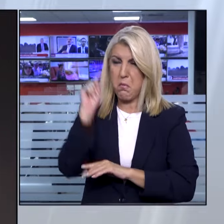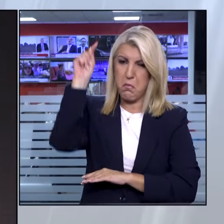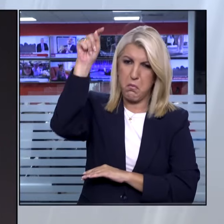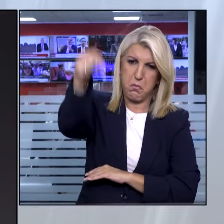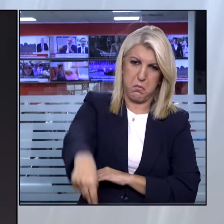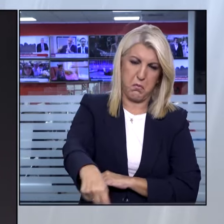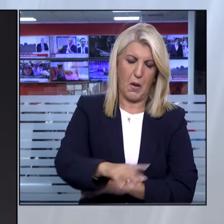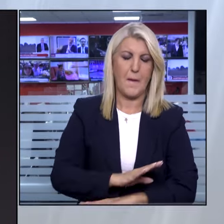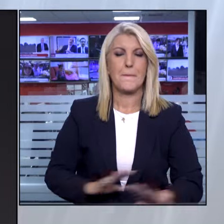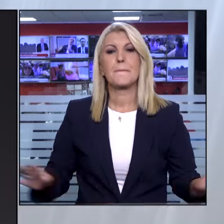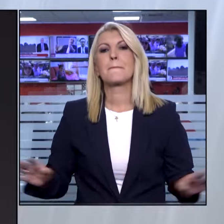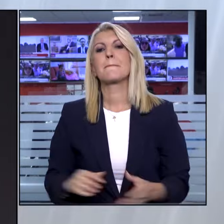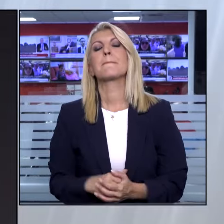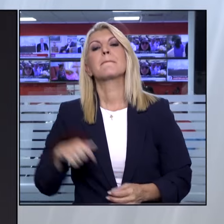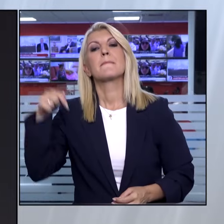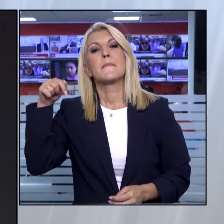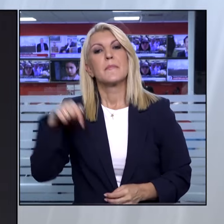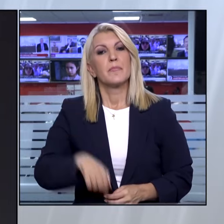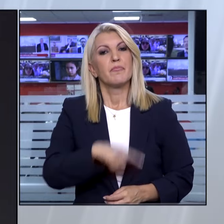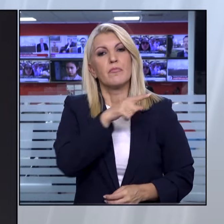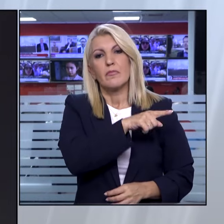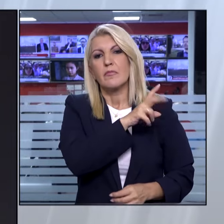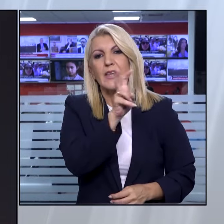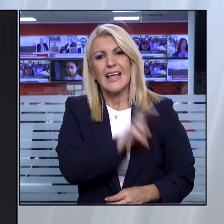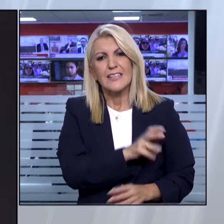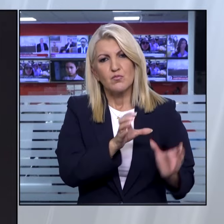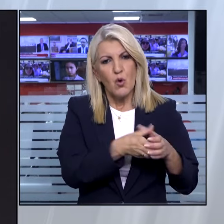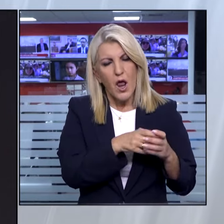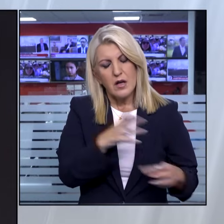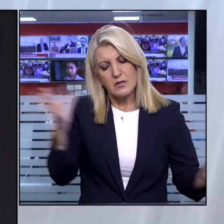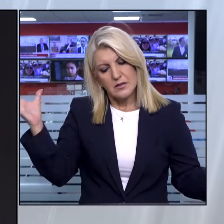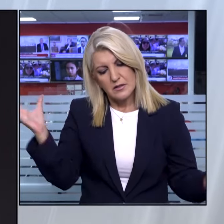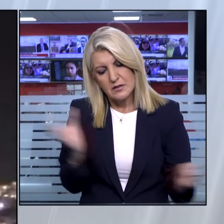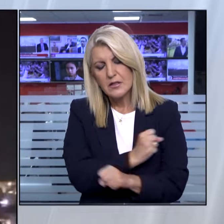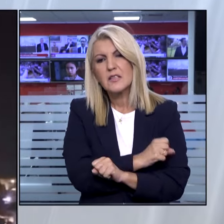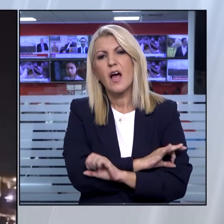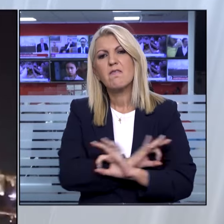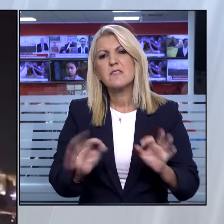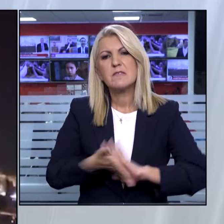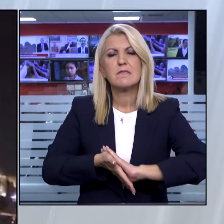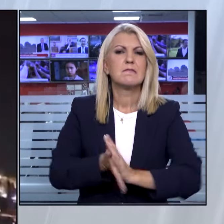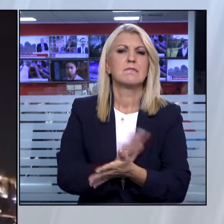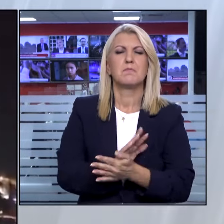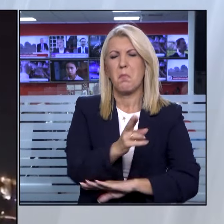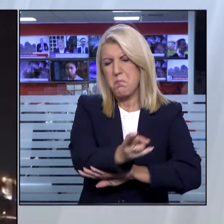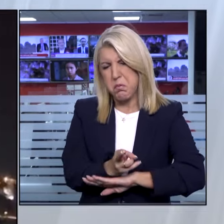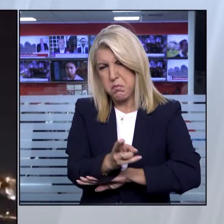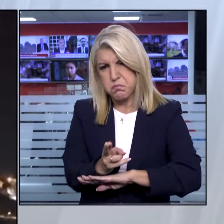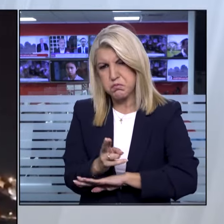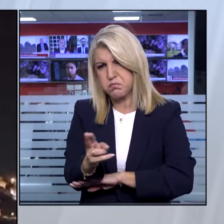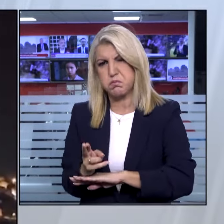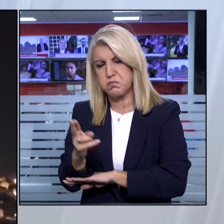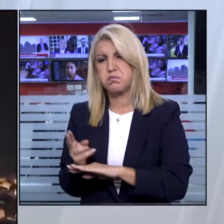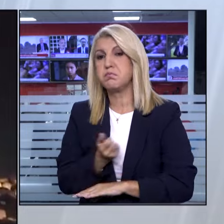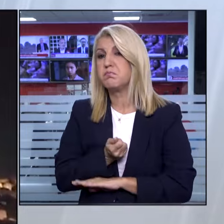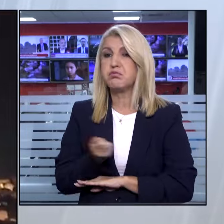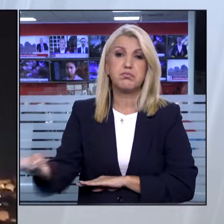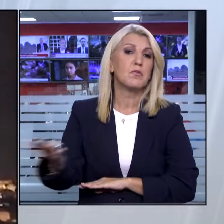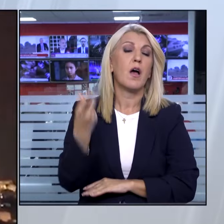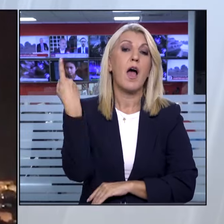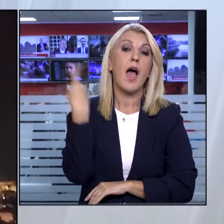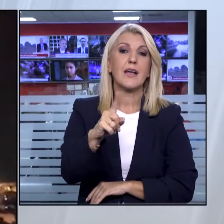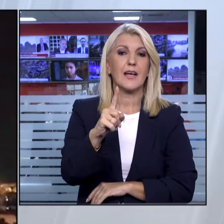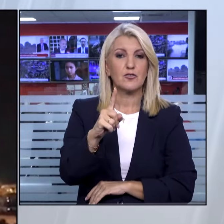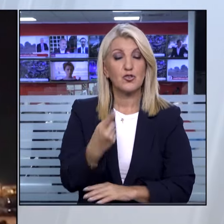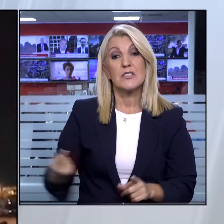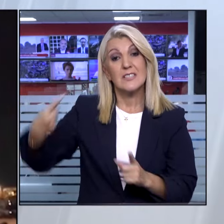οργάνωση κατάφερε να εξαπολύσει κατά της Άνω Γαλιλαίας και της Νότιας Χάιφα πάνω από 100 ρουκέτες, ανάμεσά τους και 6